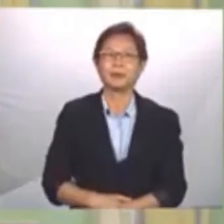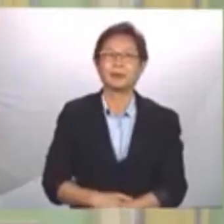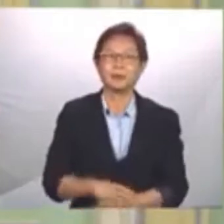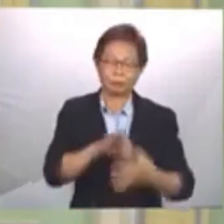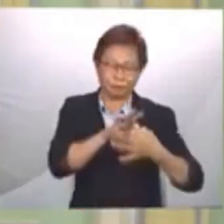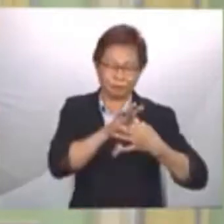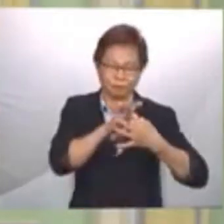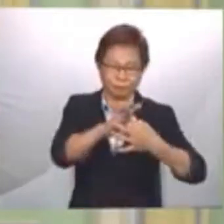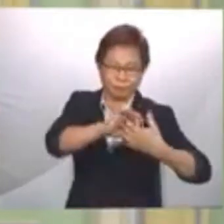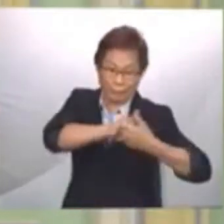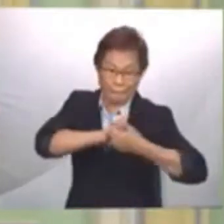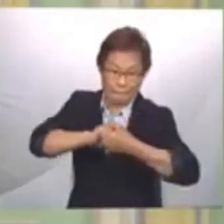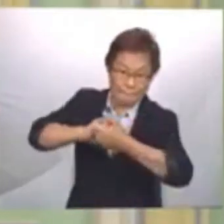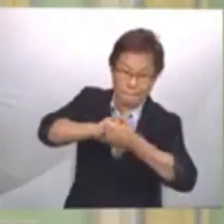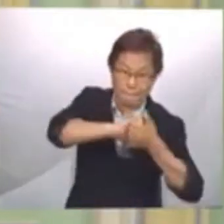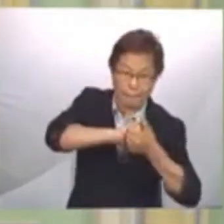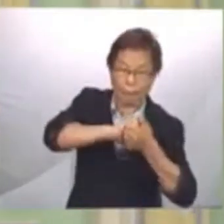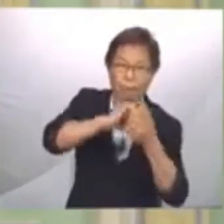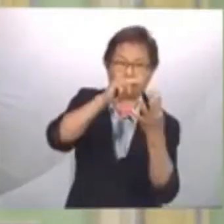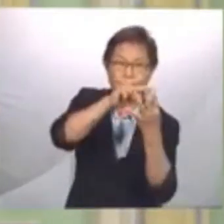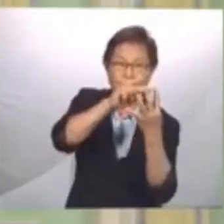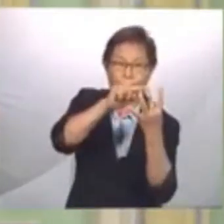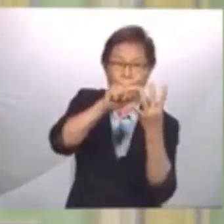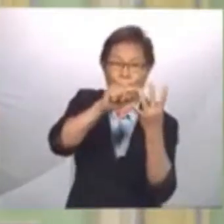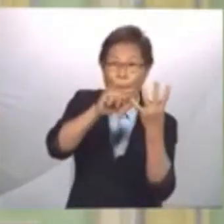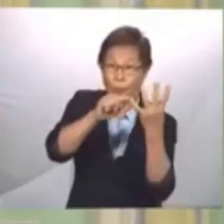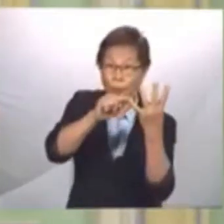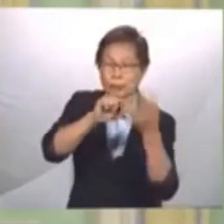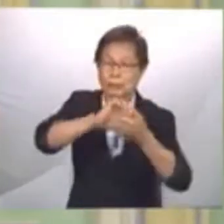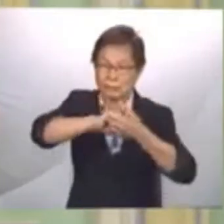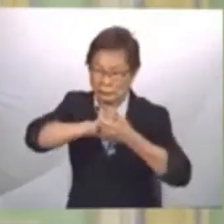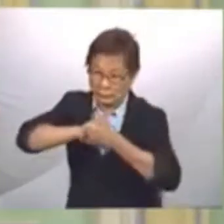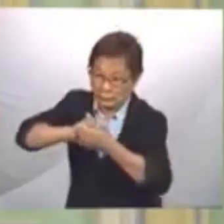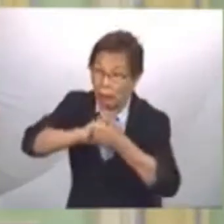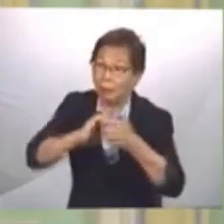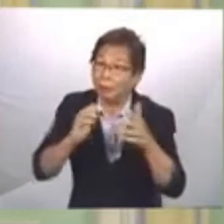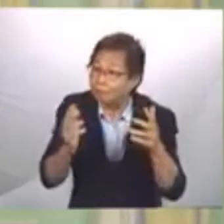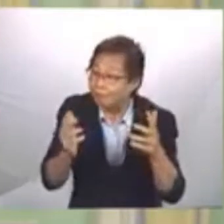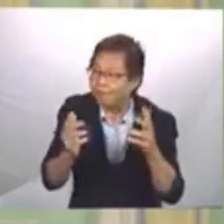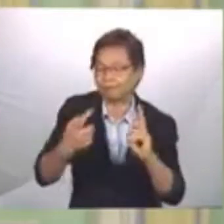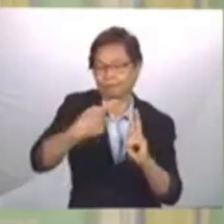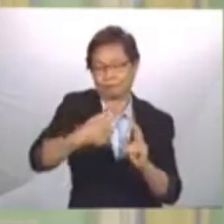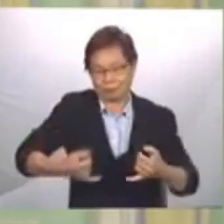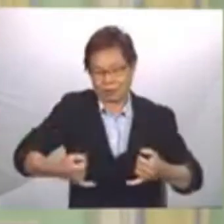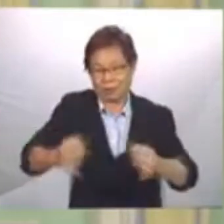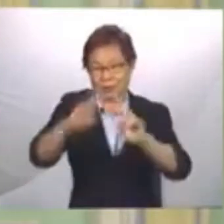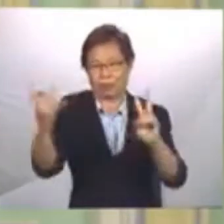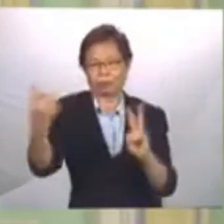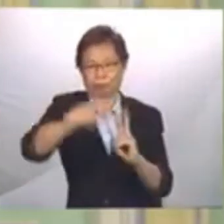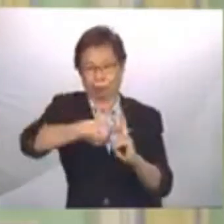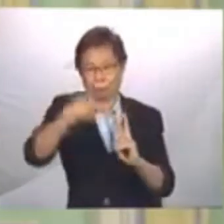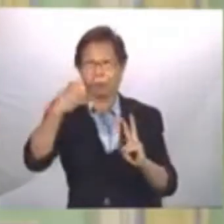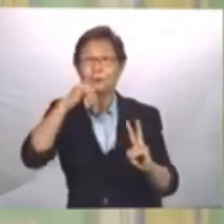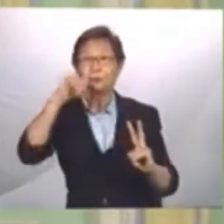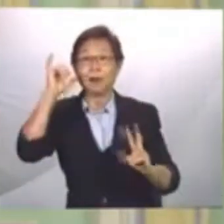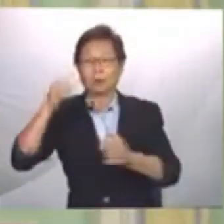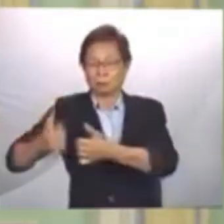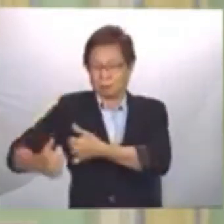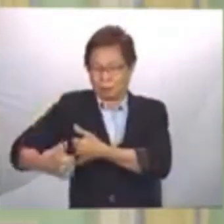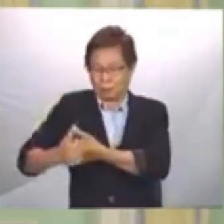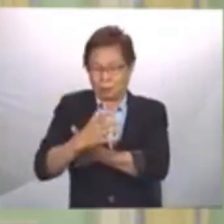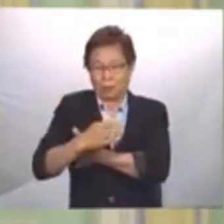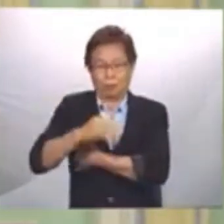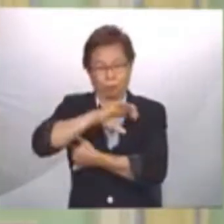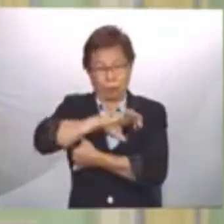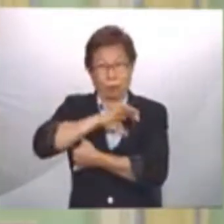Kerjasama bersepadu ini mengadakan sekatan-sekatan jalan raya. Kalau kita lihat semalam, pihak tentera bersama dengan